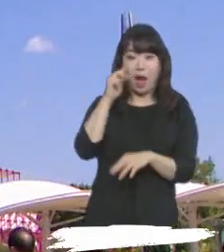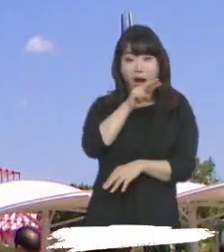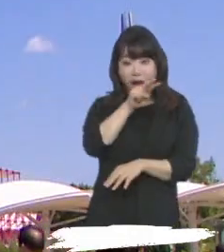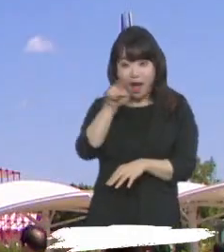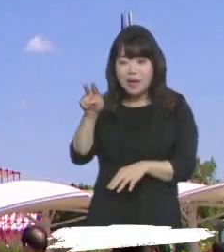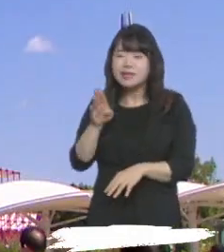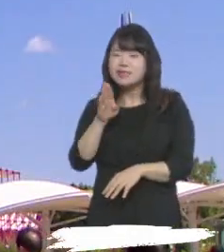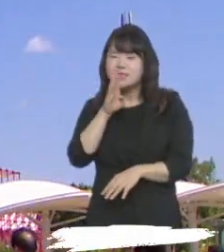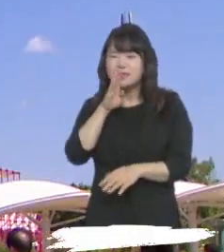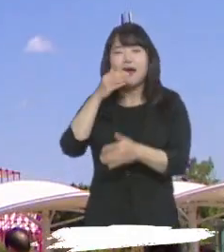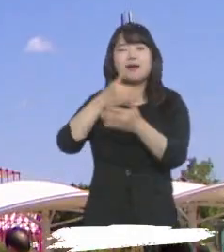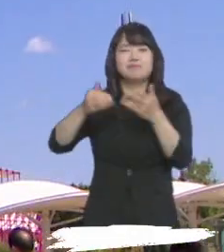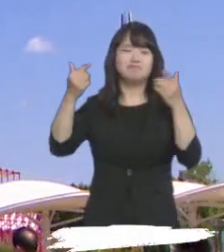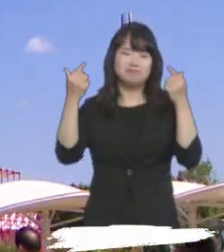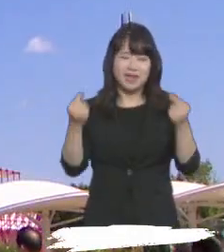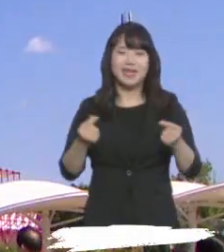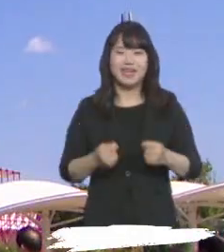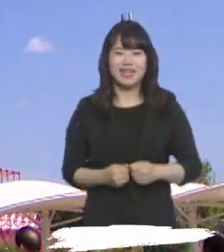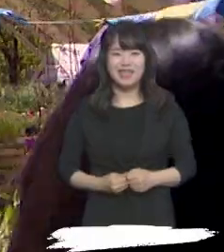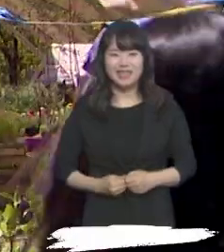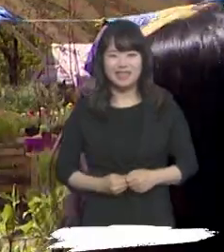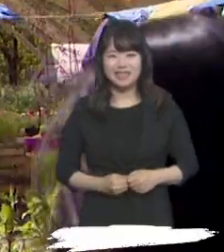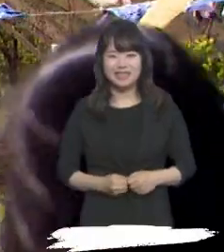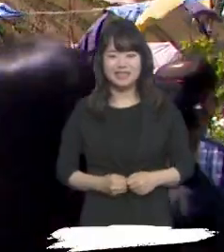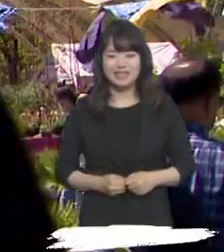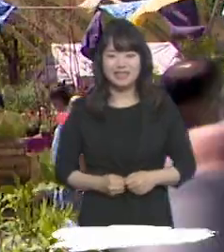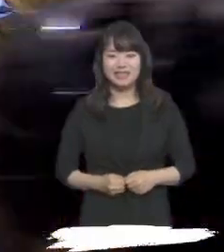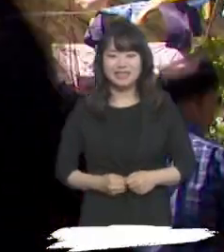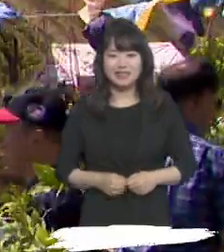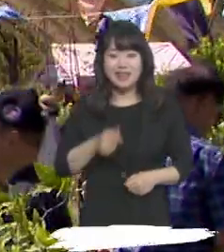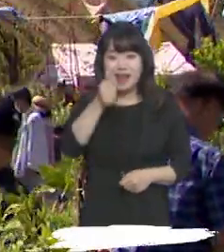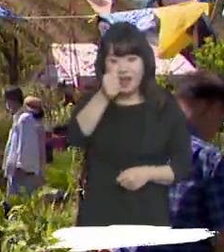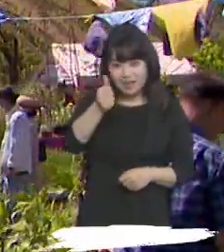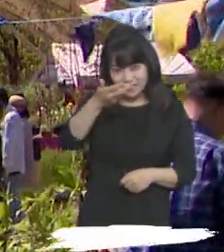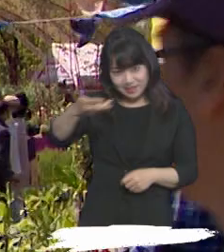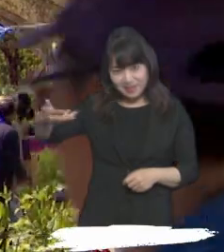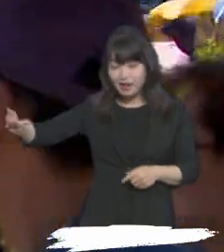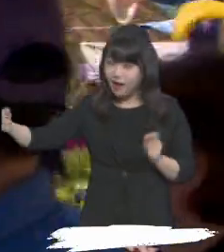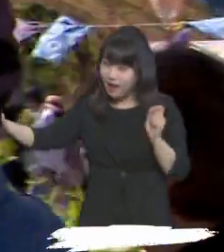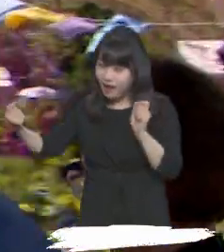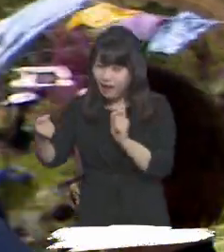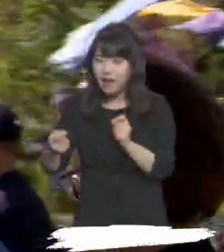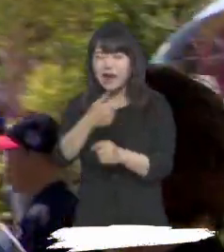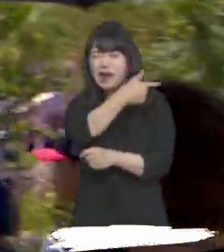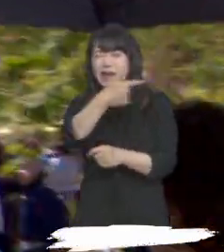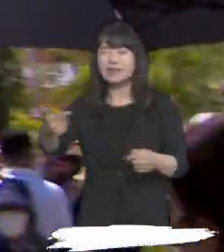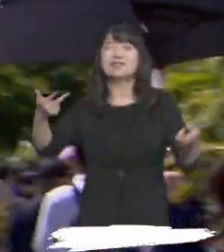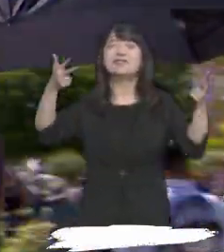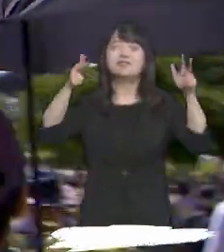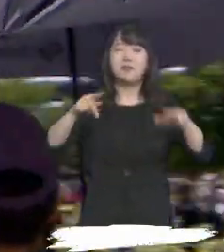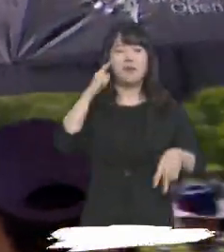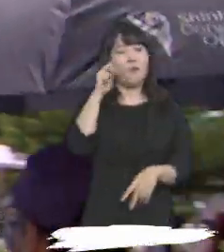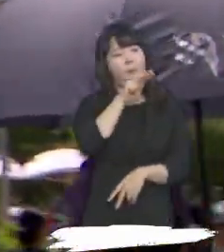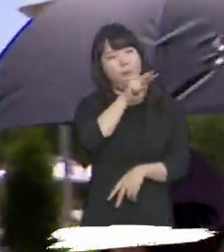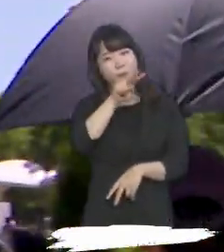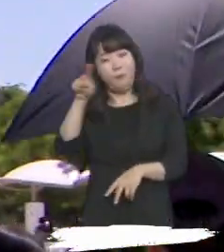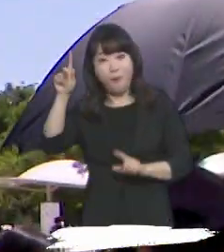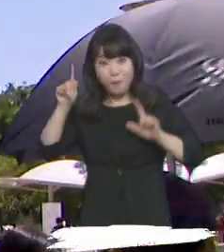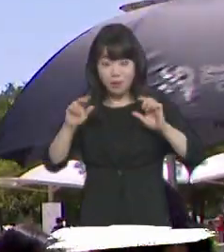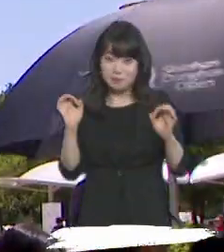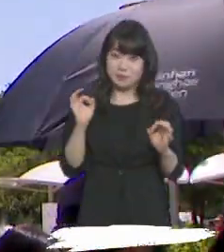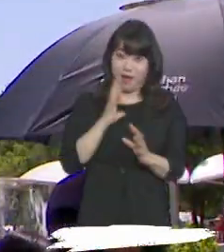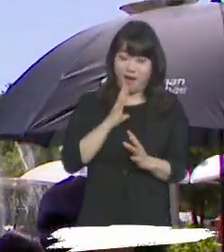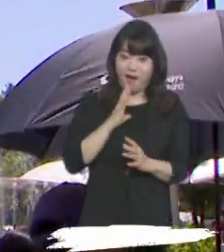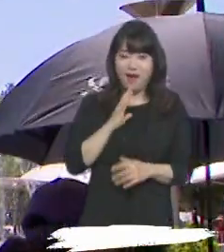하나의 작품으로 다가옵니다. 한강 수변을 대정원으로 만들어 놓은 박람회 규모에